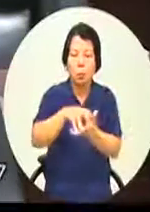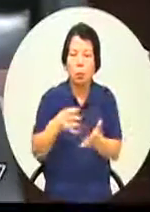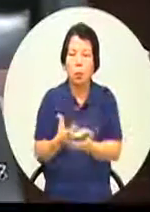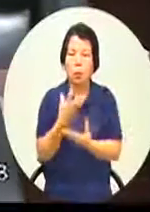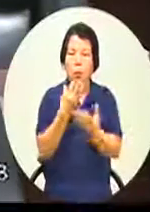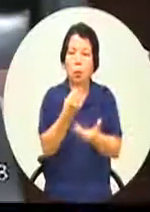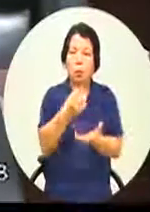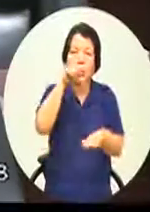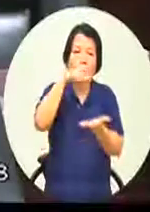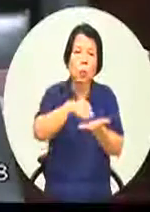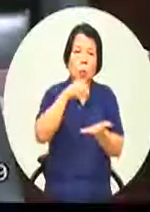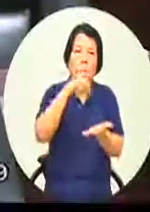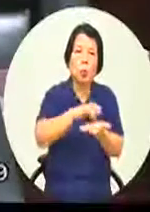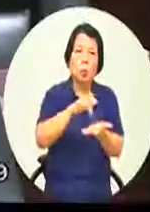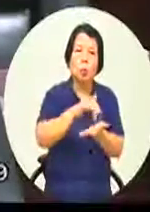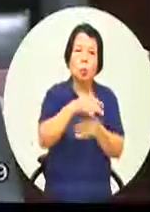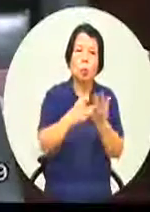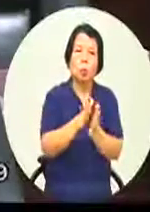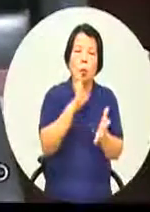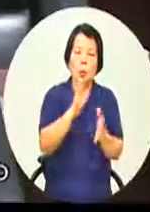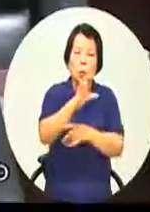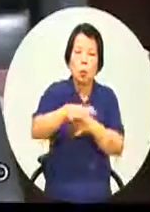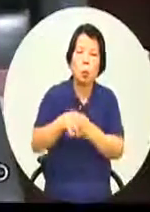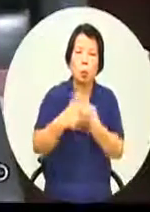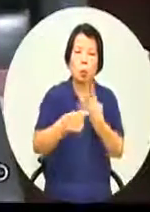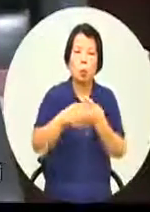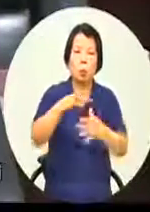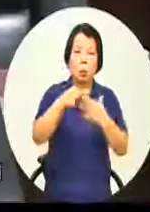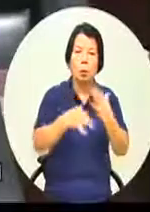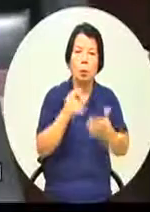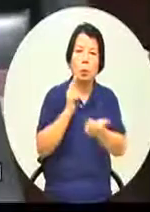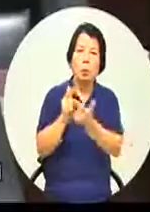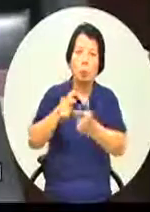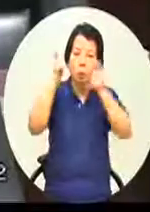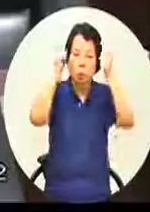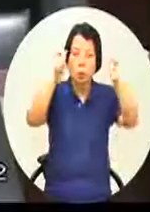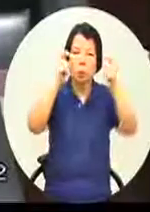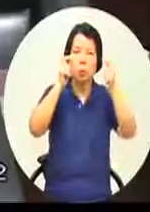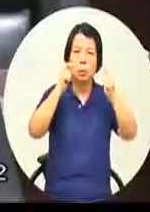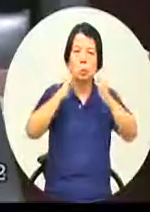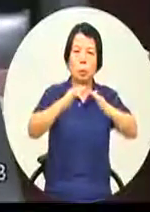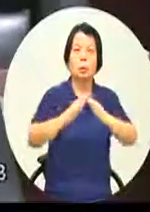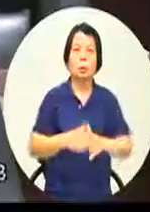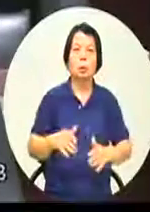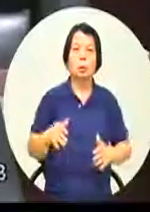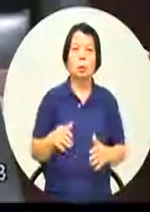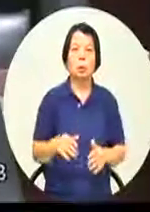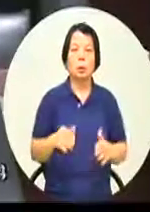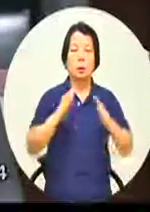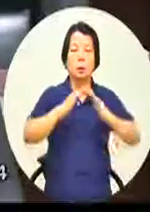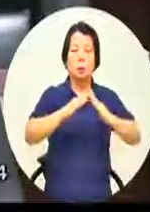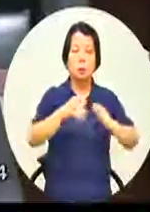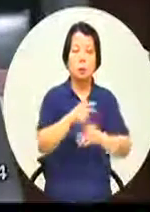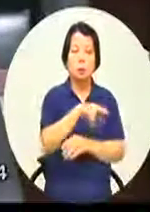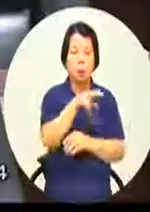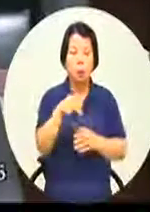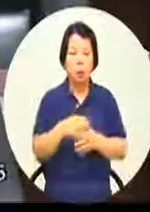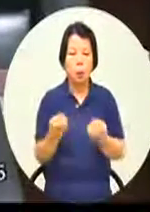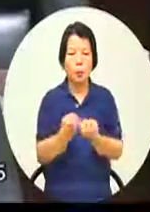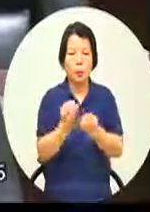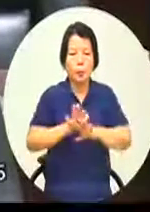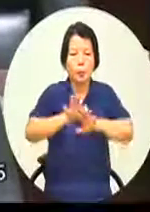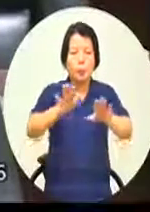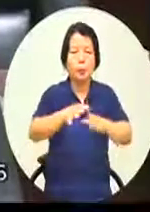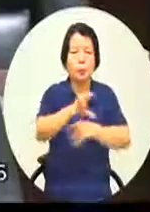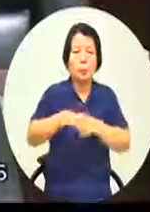农业，到底什么样的农业政策才是适合我们高雄市这个城市的，有以城市的观点来发展农业哈、哦？